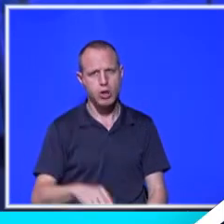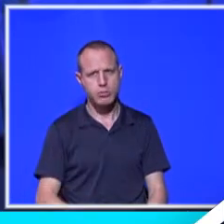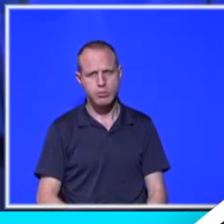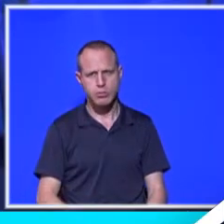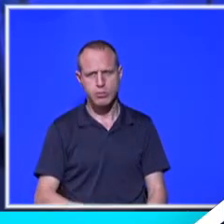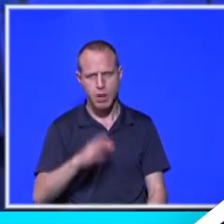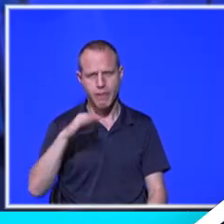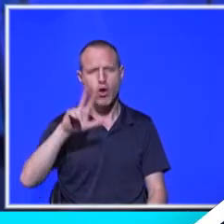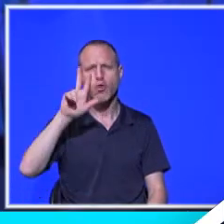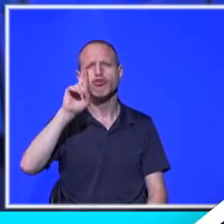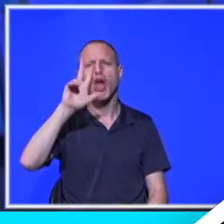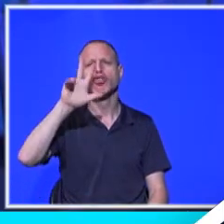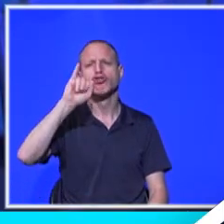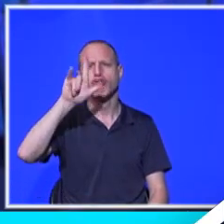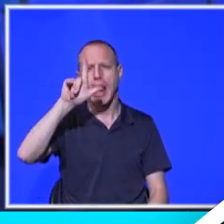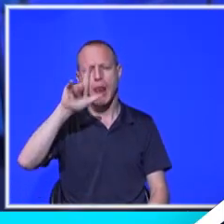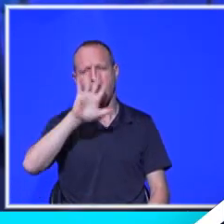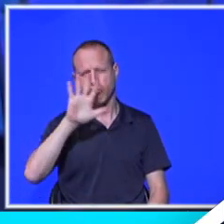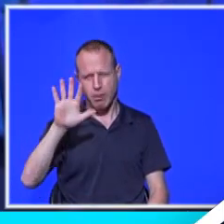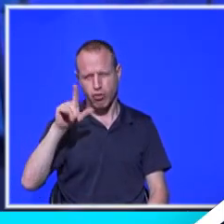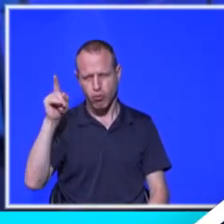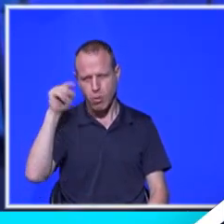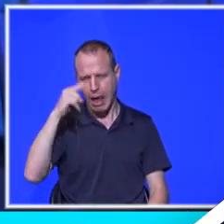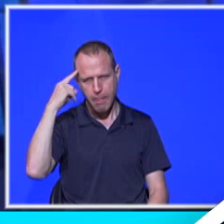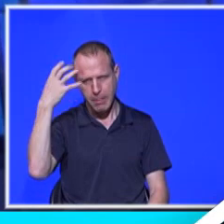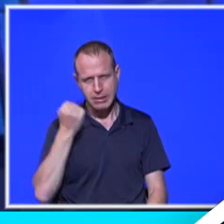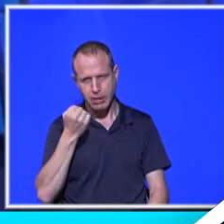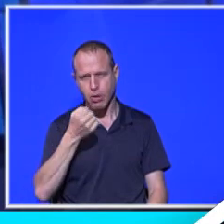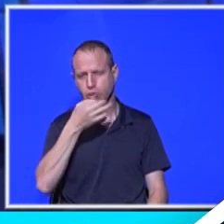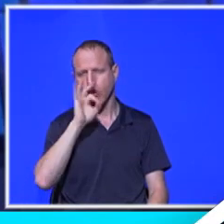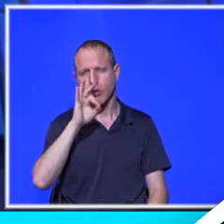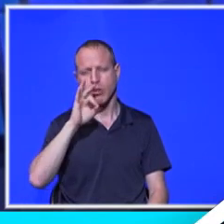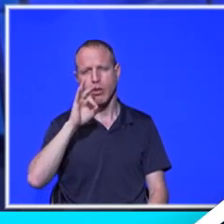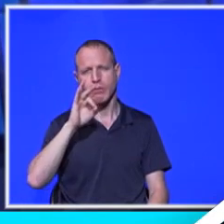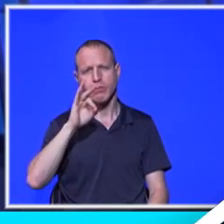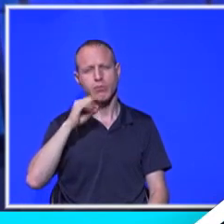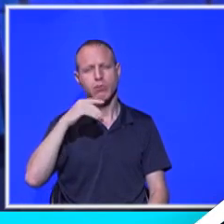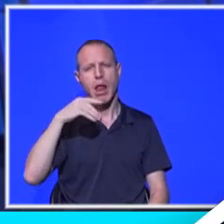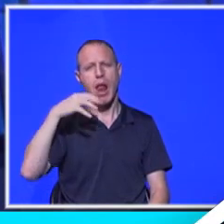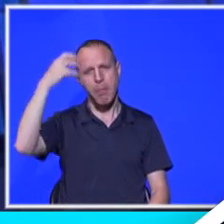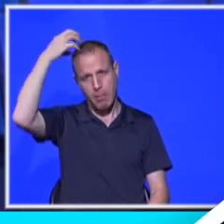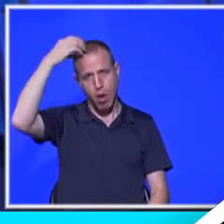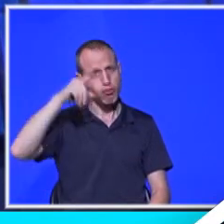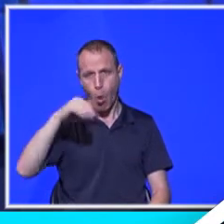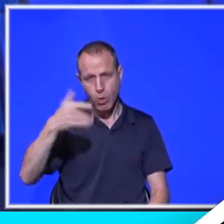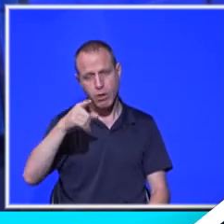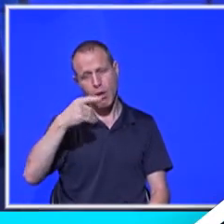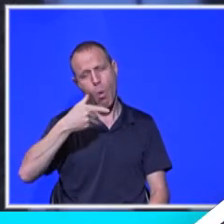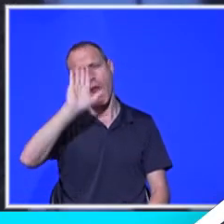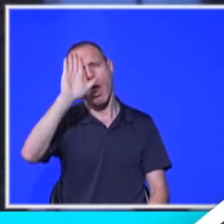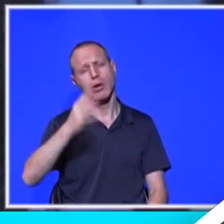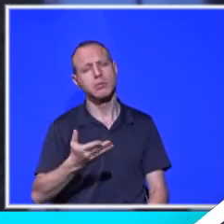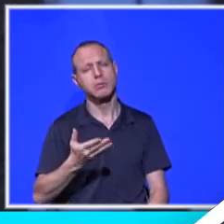למשל, אפילו צ'רצ'יל, אני יודע, ב-55, שהוא הגיע למסקנה שיותר טוב לממלכה שהוא לא יהיה, הוא הלך. וכל אחד, מתי שהוא הולך